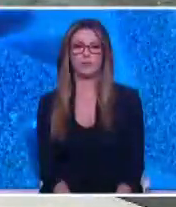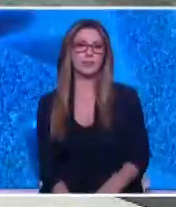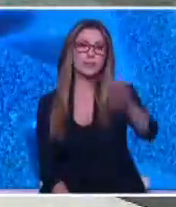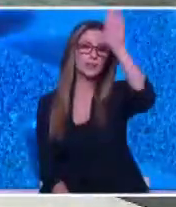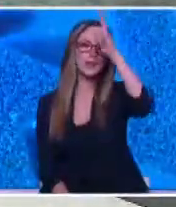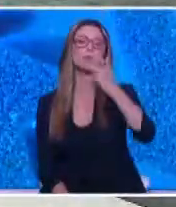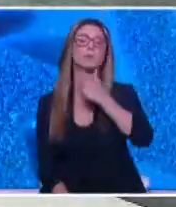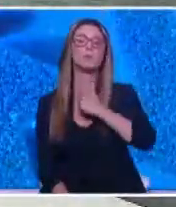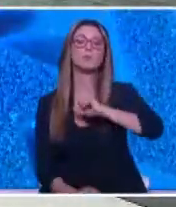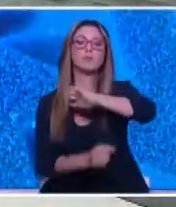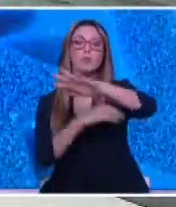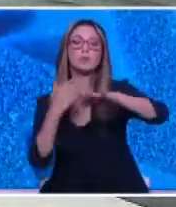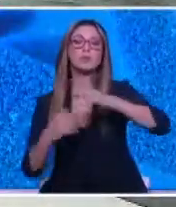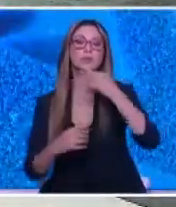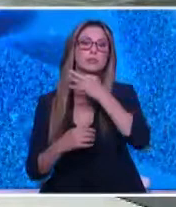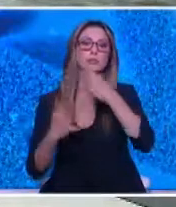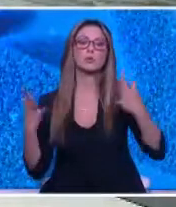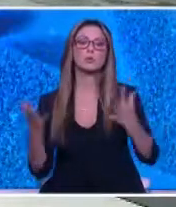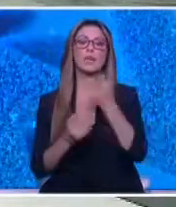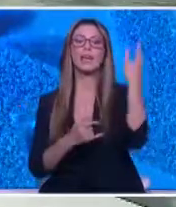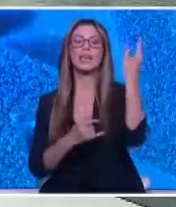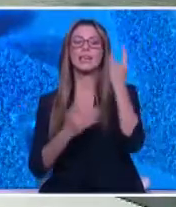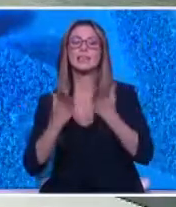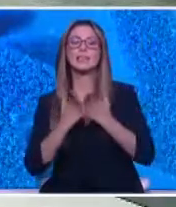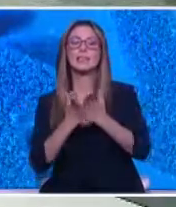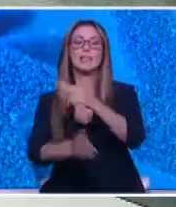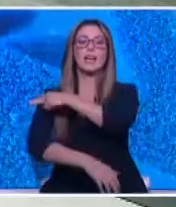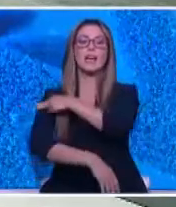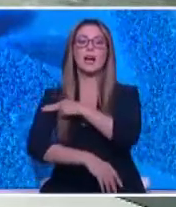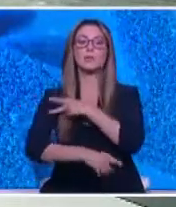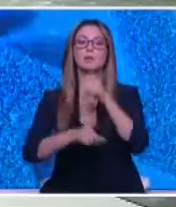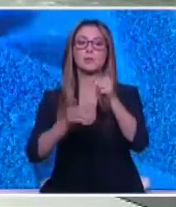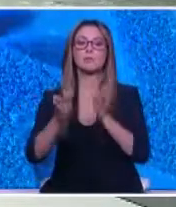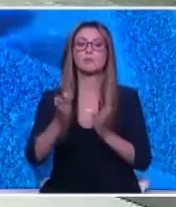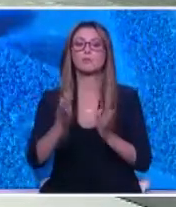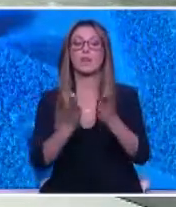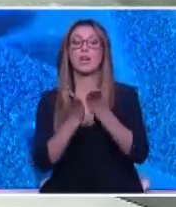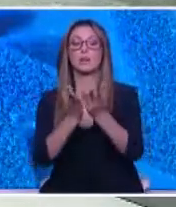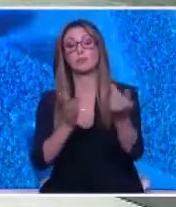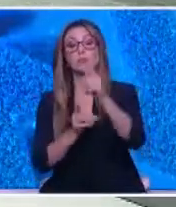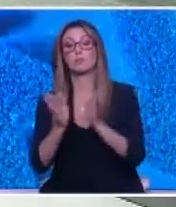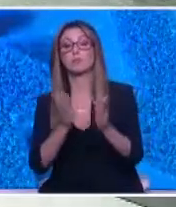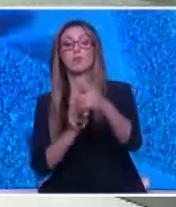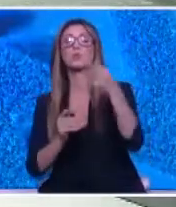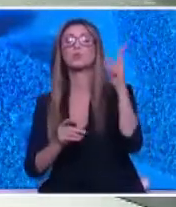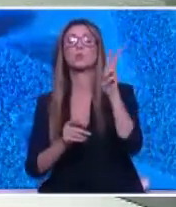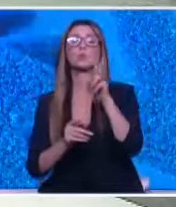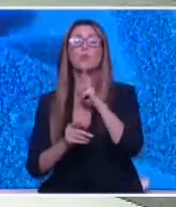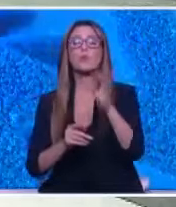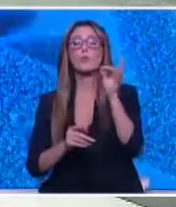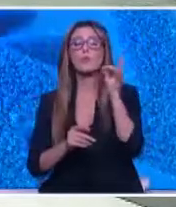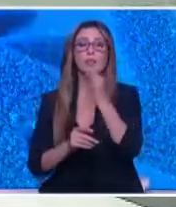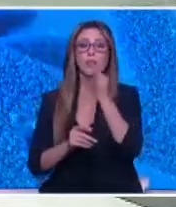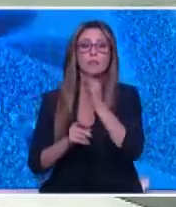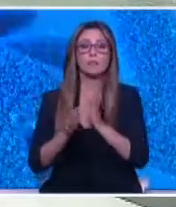İstanbul Boğazı'nda facianın eşiğinden dönüldü. Gezi teknesi kaptanı dümenini bir yatın önüne kırdı. Yat kaptanı son anda manevra yaptı ve